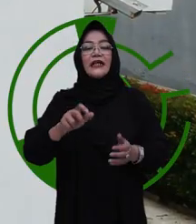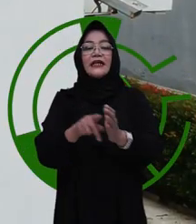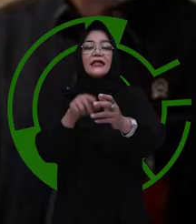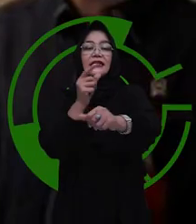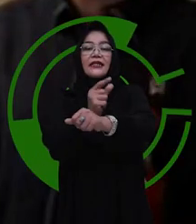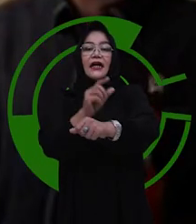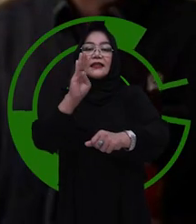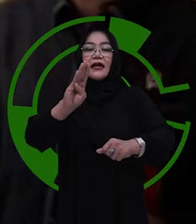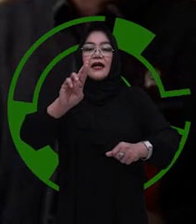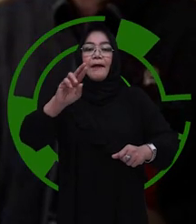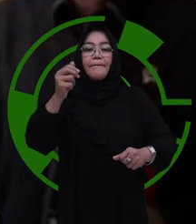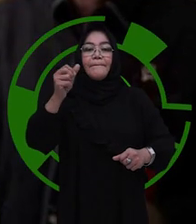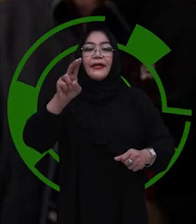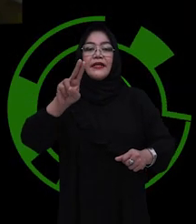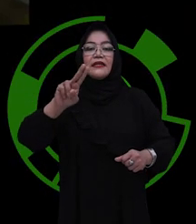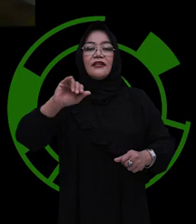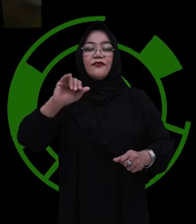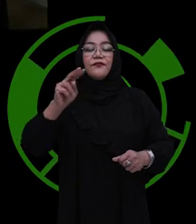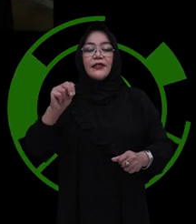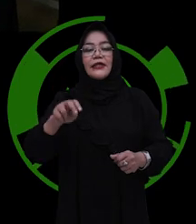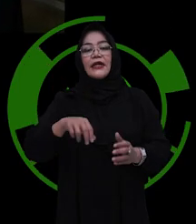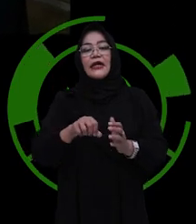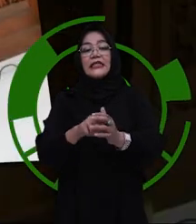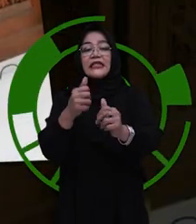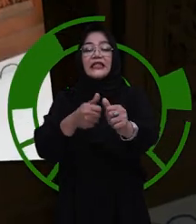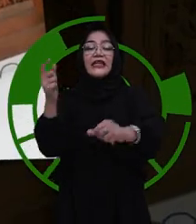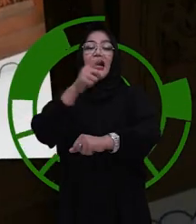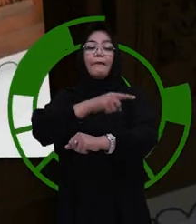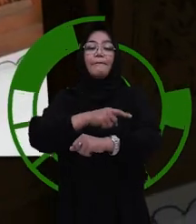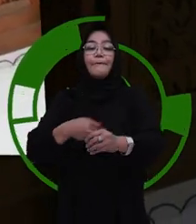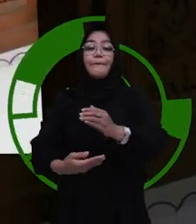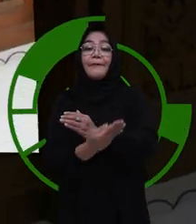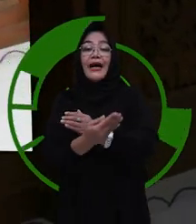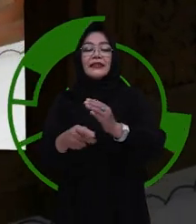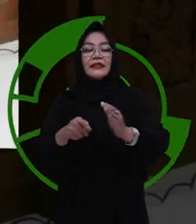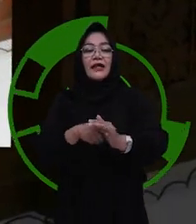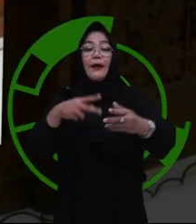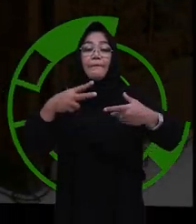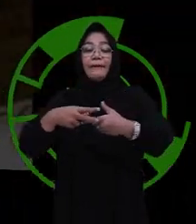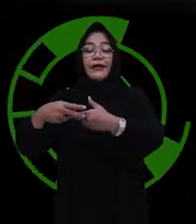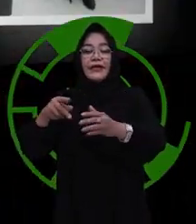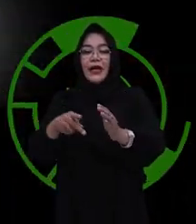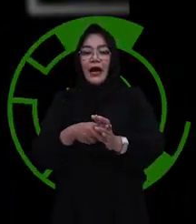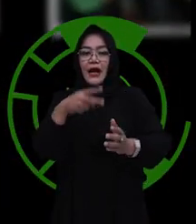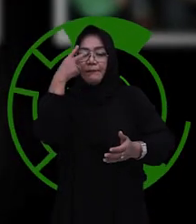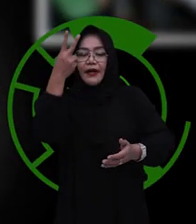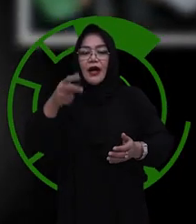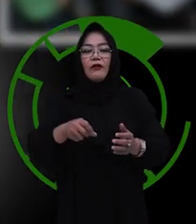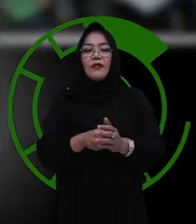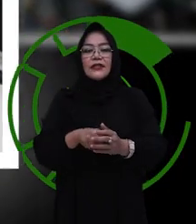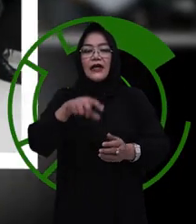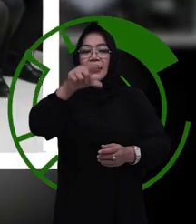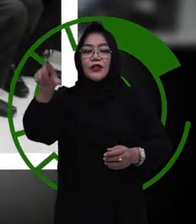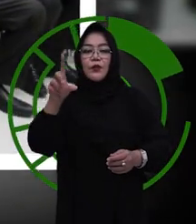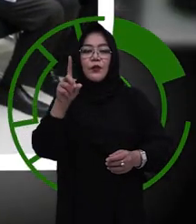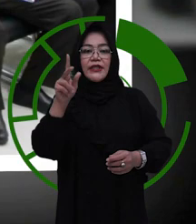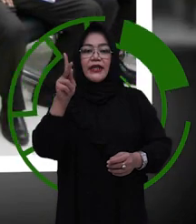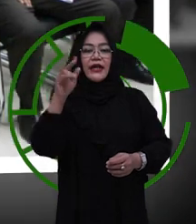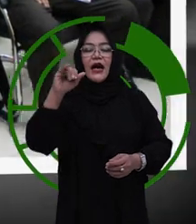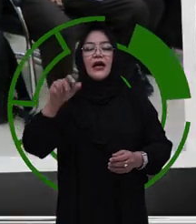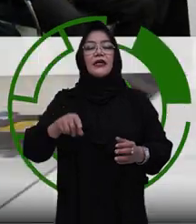Kegiatan briefing pada petugas PTSP setiap pagi. Pembinaan dan pengawasan ke Pengadilan Negeri Sewilayah DKI